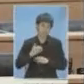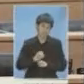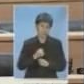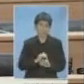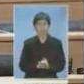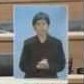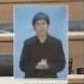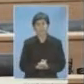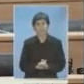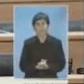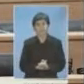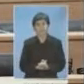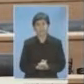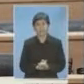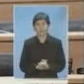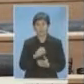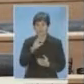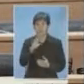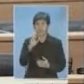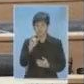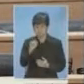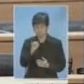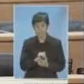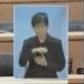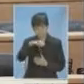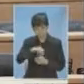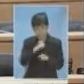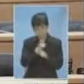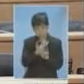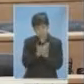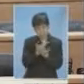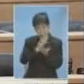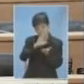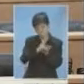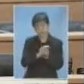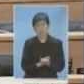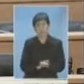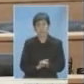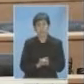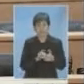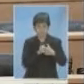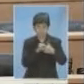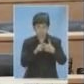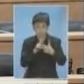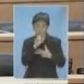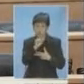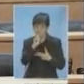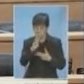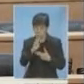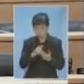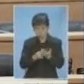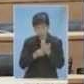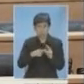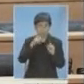ตย์ครับหน่วยงานรัฐสภานะครับขอเงิน3หมวดวุฒิสภาขอตั้งเรื่